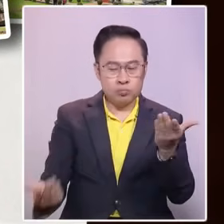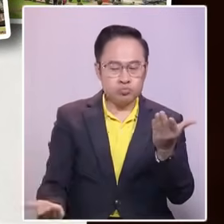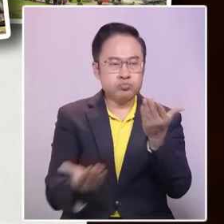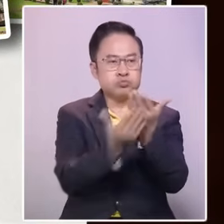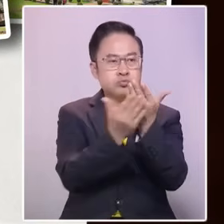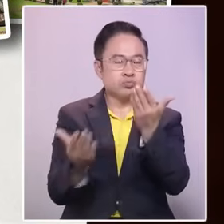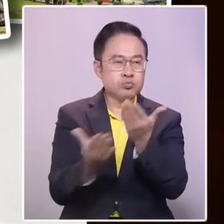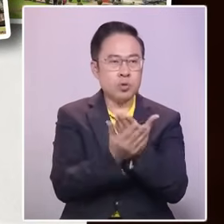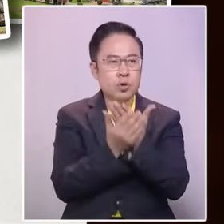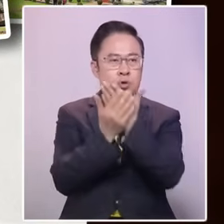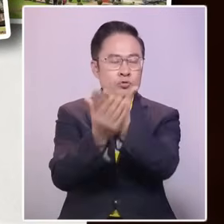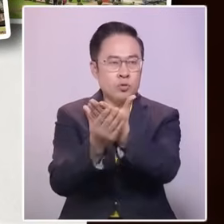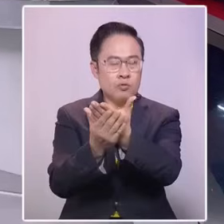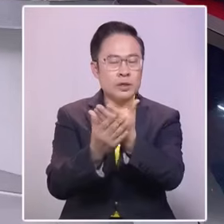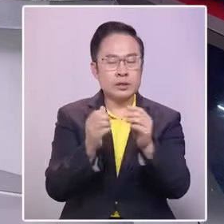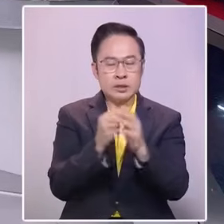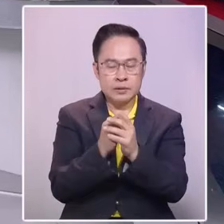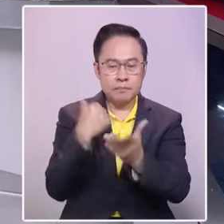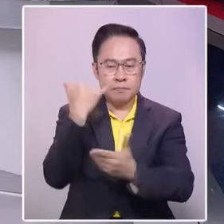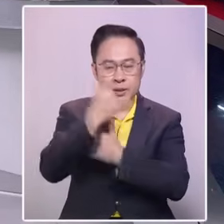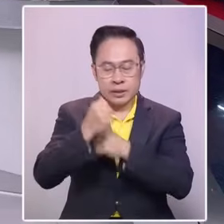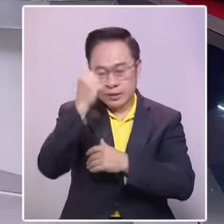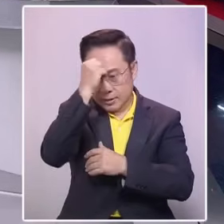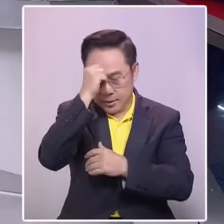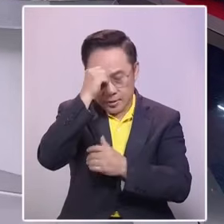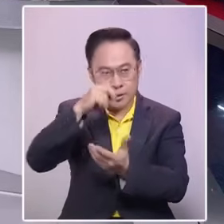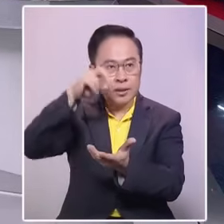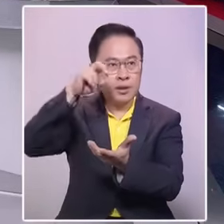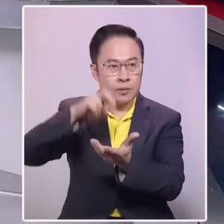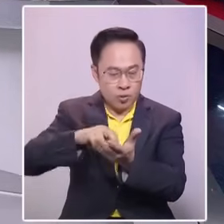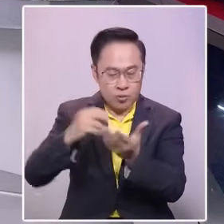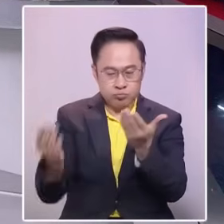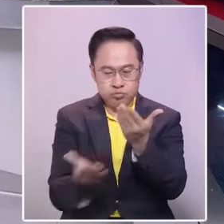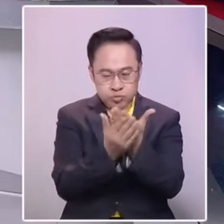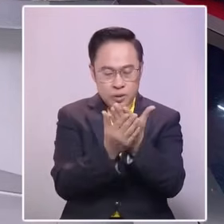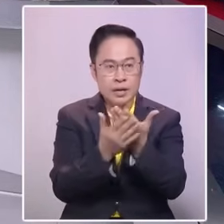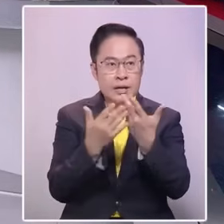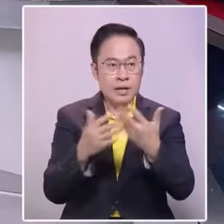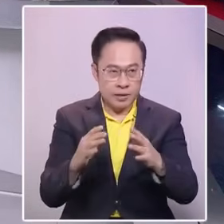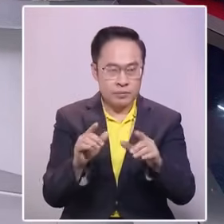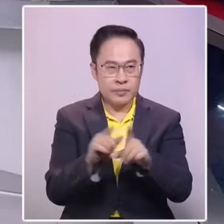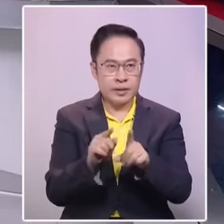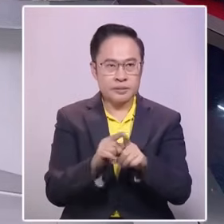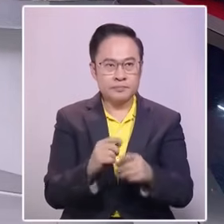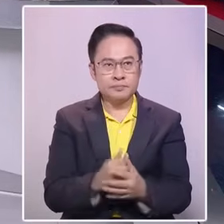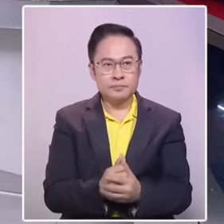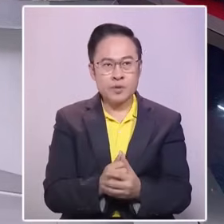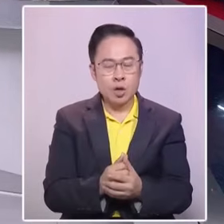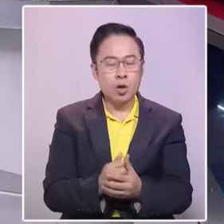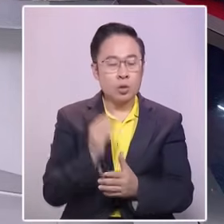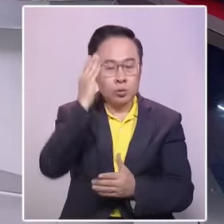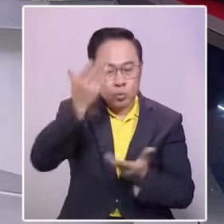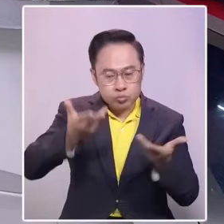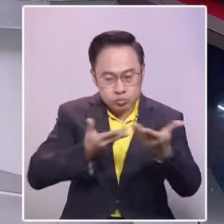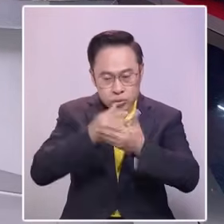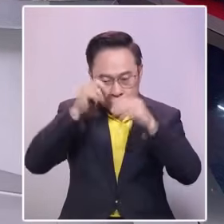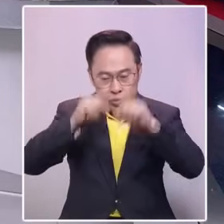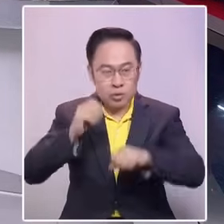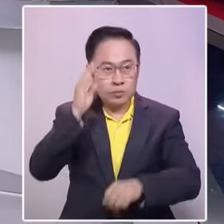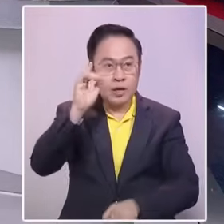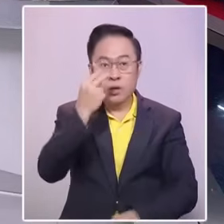การประชุมที่เดลีด้วยนะครับอ่ะก็สามารถไปกันได้นะคะที่ภูพระบาทค่ะก็เป็นแหล่งเรียนรู้ทางประวัติศาสตร์อายุกว่า 3,000